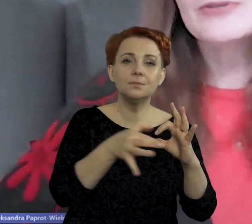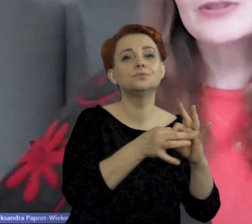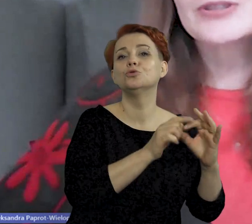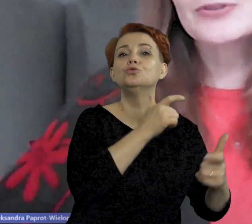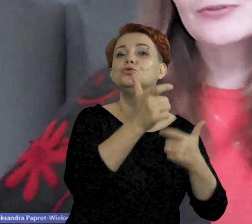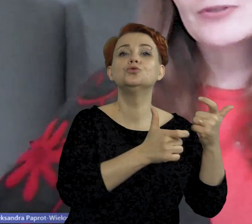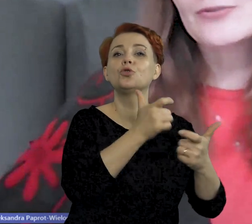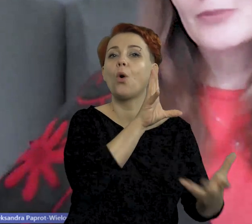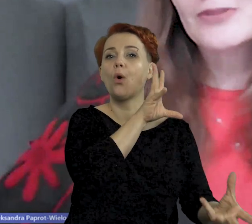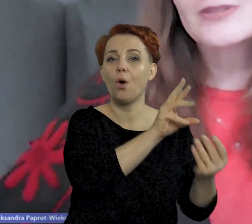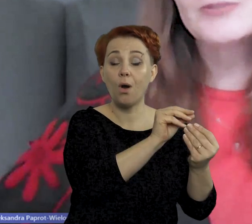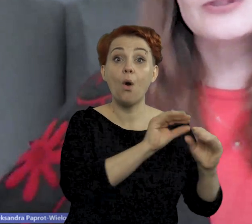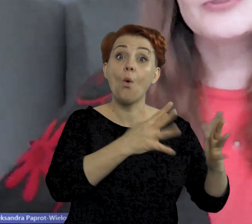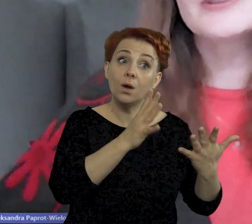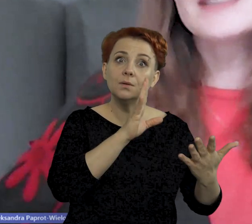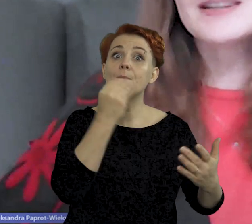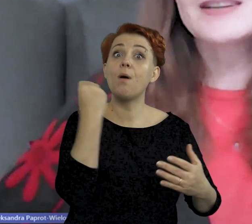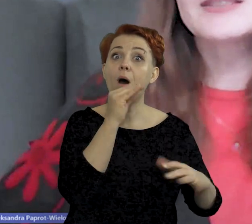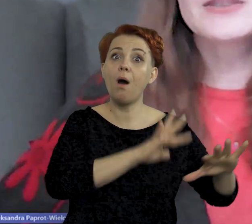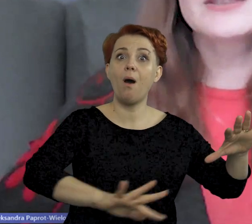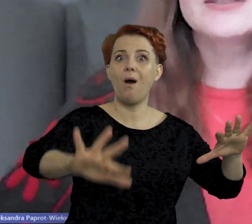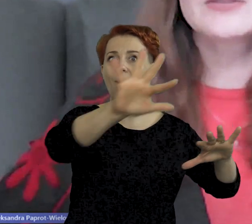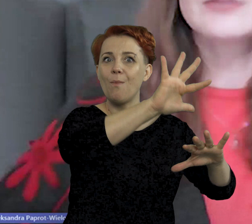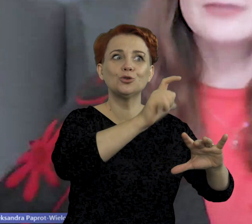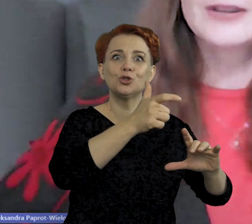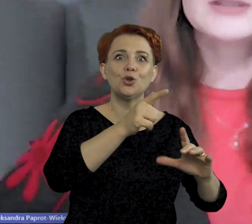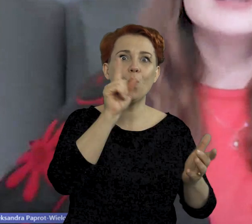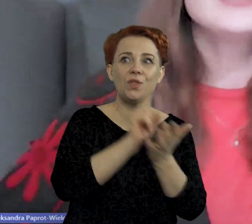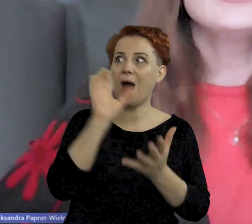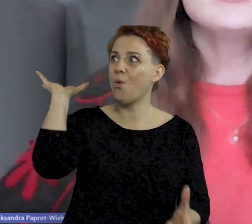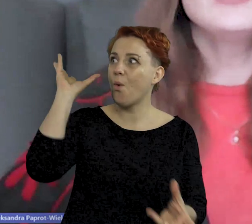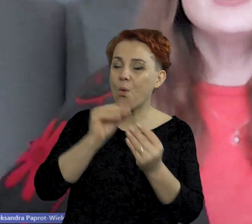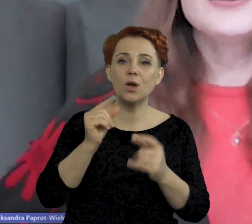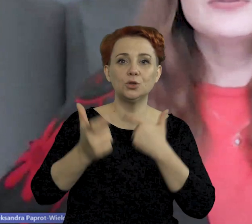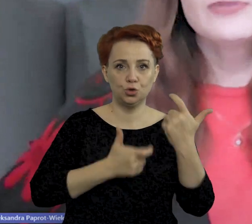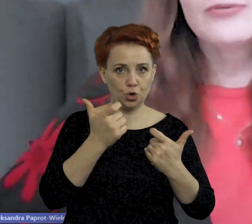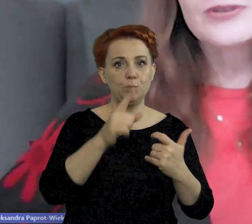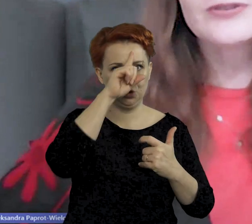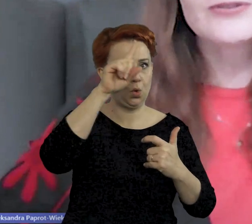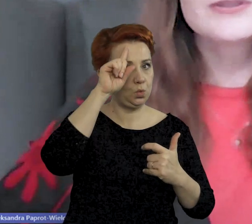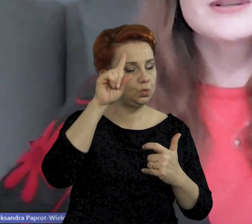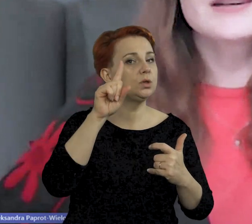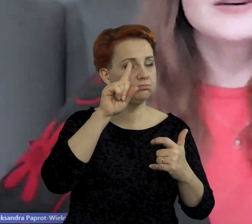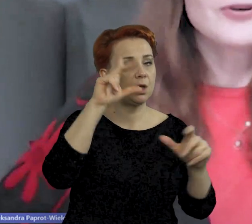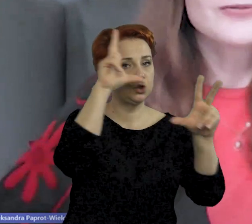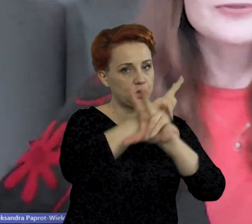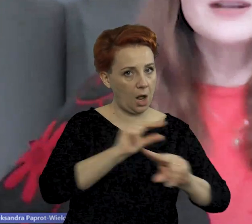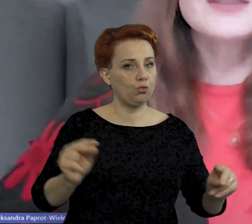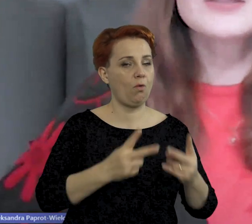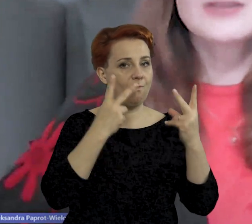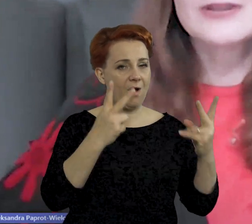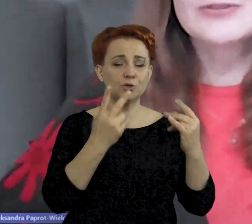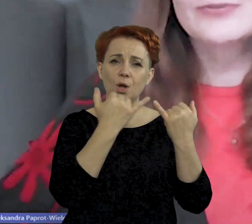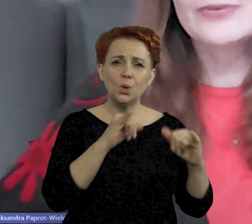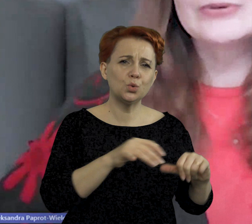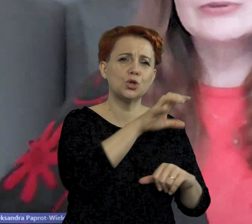dorobku. I okazuje się, że w środowisku pomorskim ten dorobek jest nadal niezwykle istotny, ważny i różne środowiska naukowców, ale